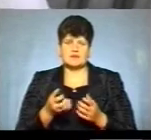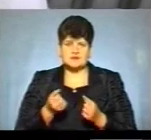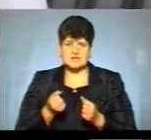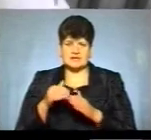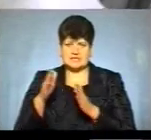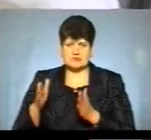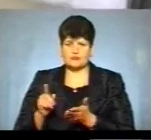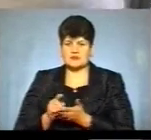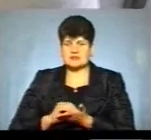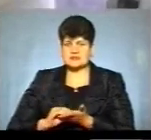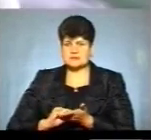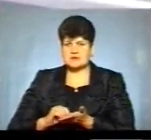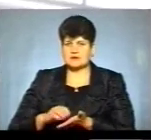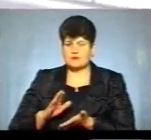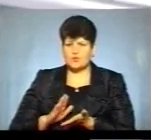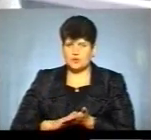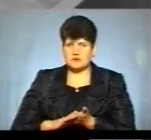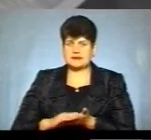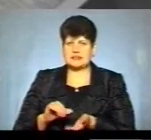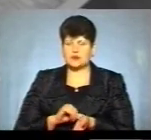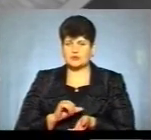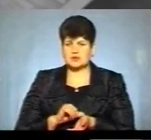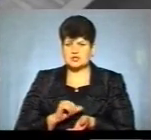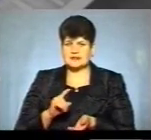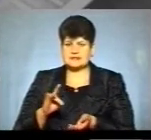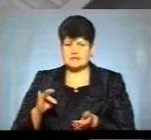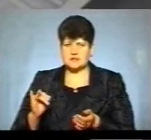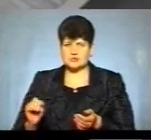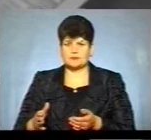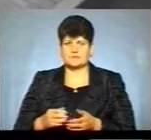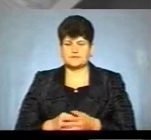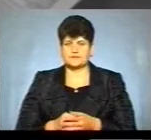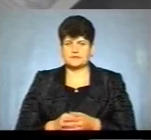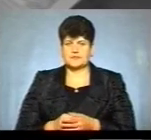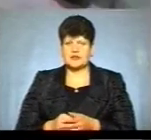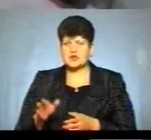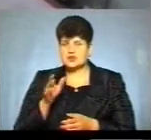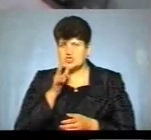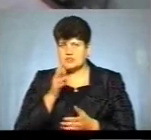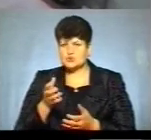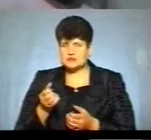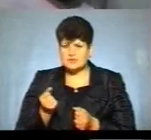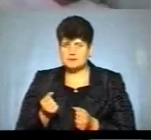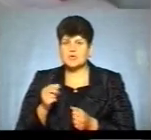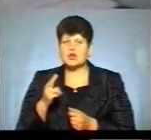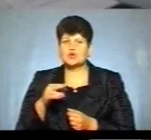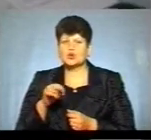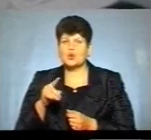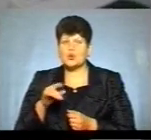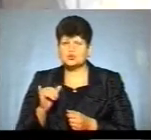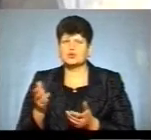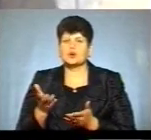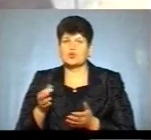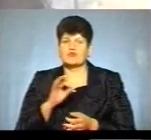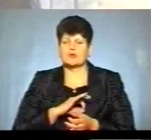має записати у журнал обліку препаратів, наркотичних засобів та психотропних речовин, час утримання та яку дозу буде